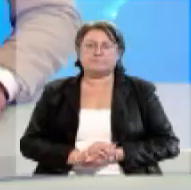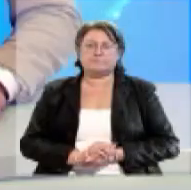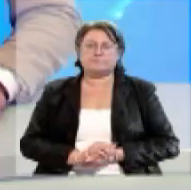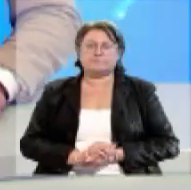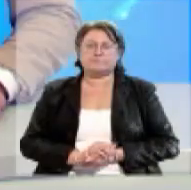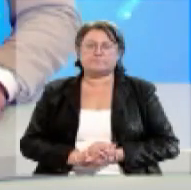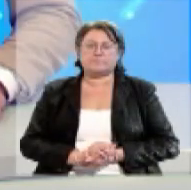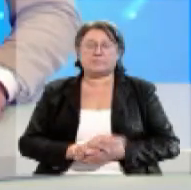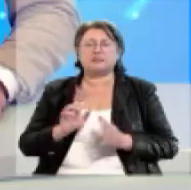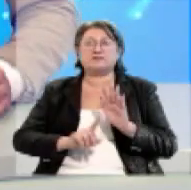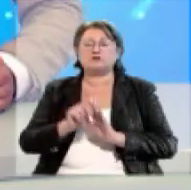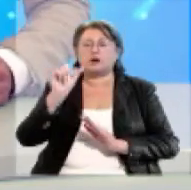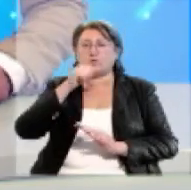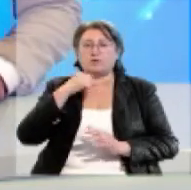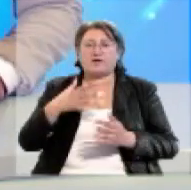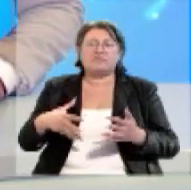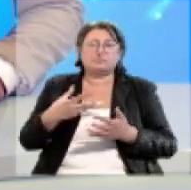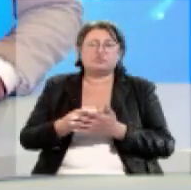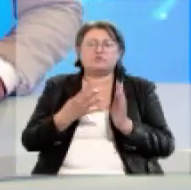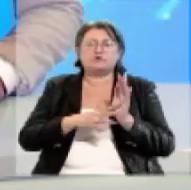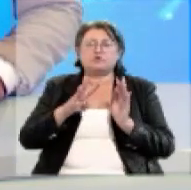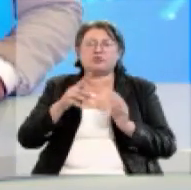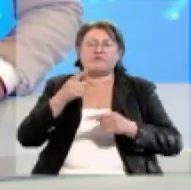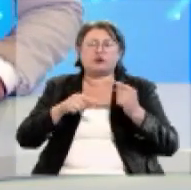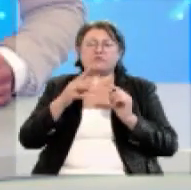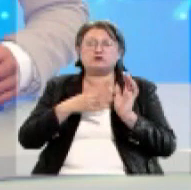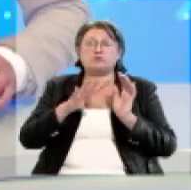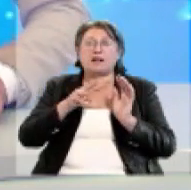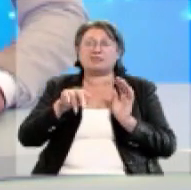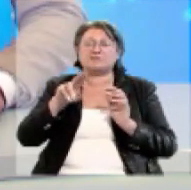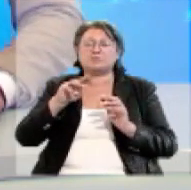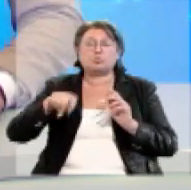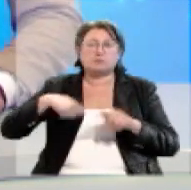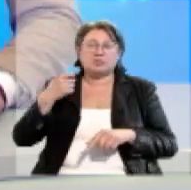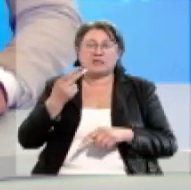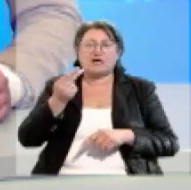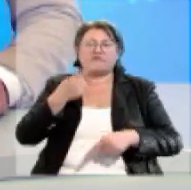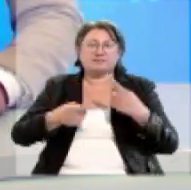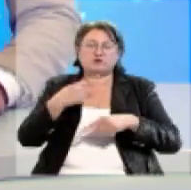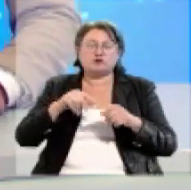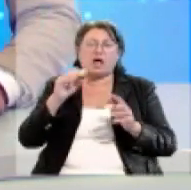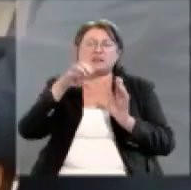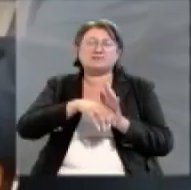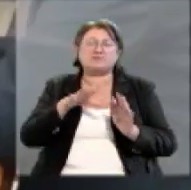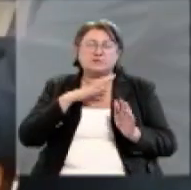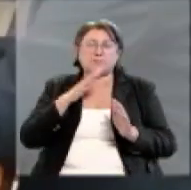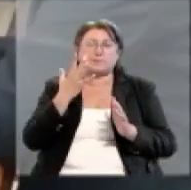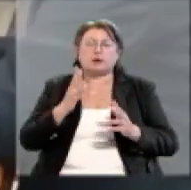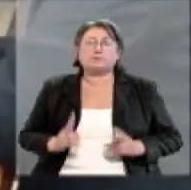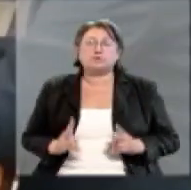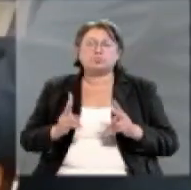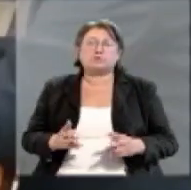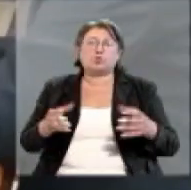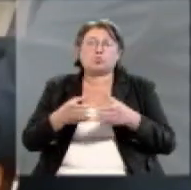Жыл басынан бері 94 миллиард теңге шығын өтеліп, активтер қайтарылды. 5 қылмыстық топ жойылды. Бұл туралы президент қабылдауында